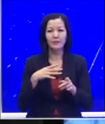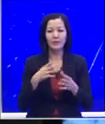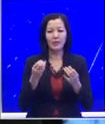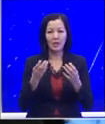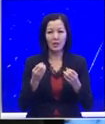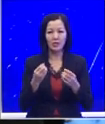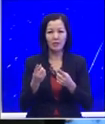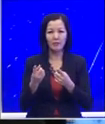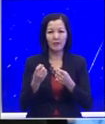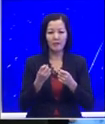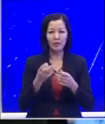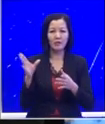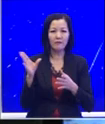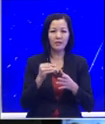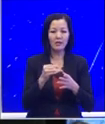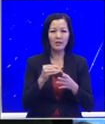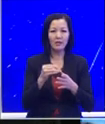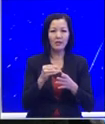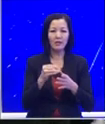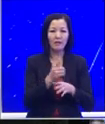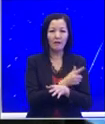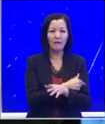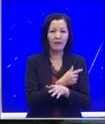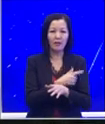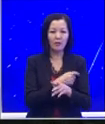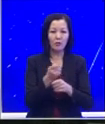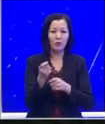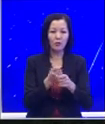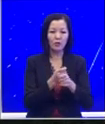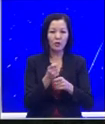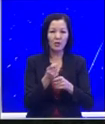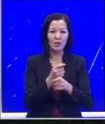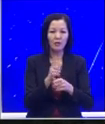Также привлечены все ведущие специалисты города.